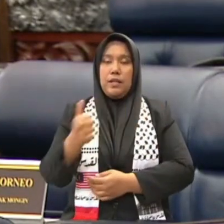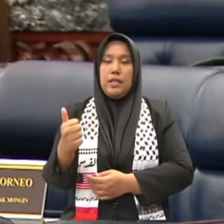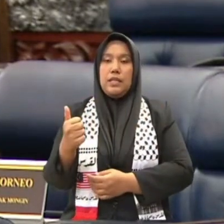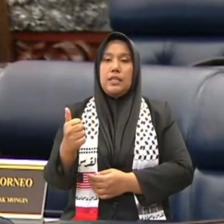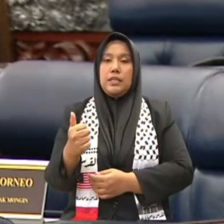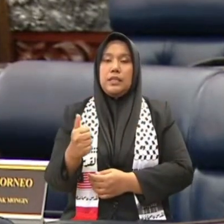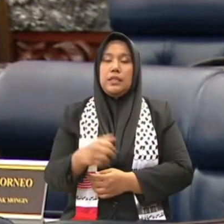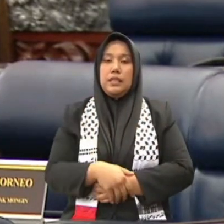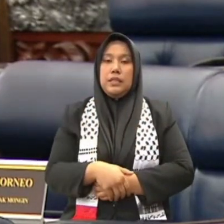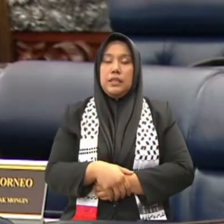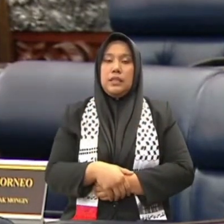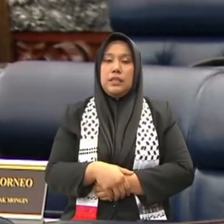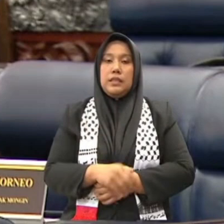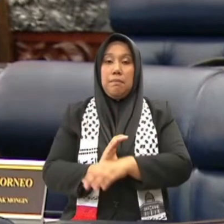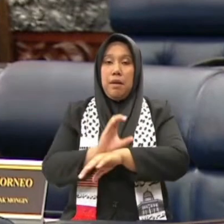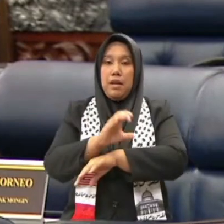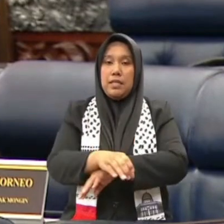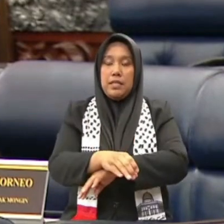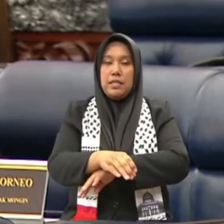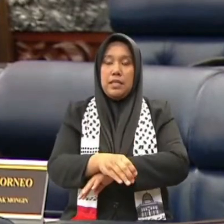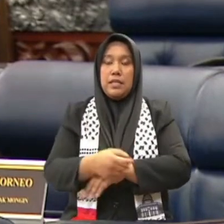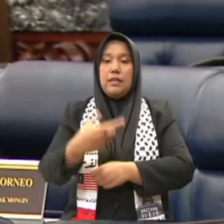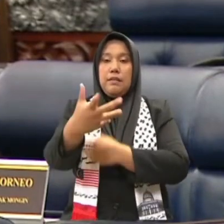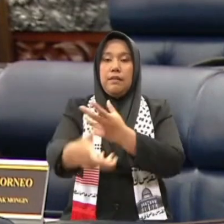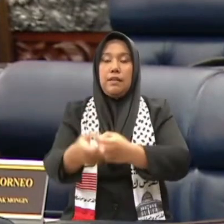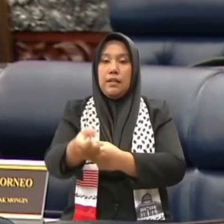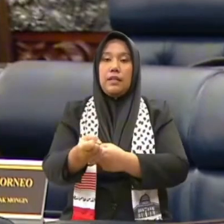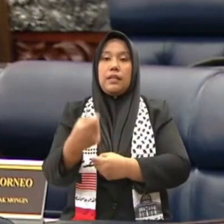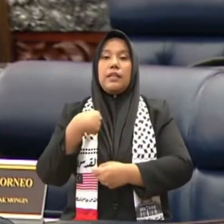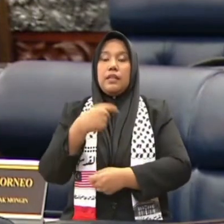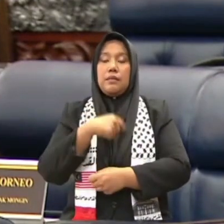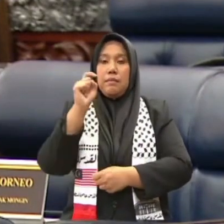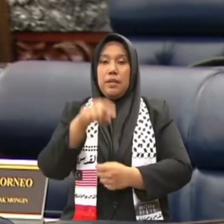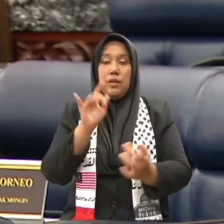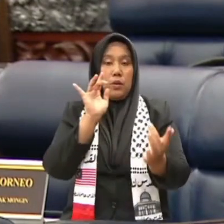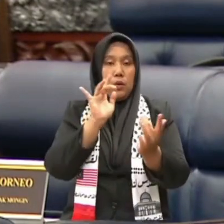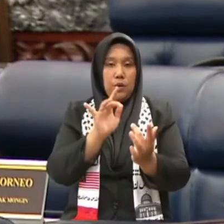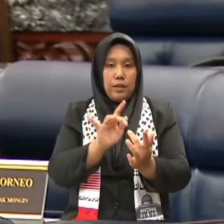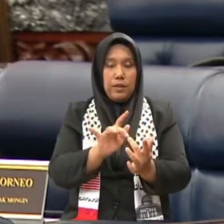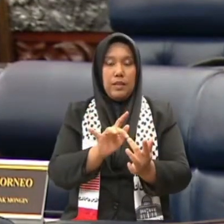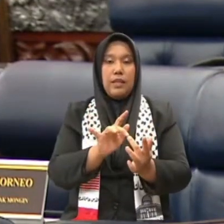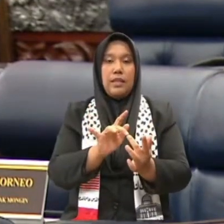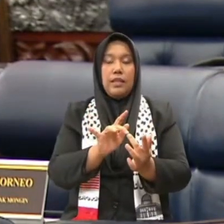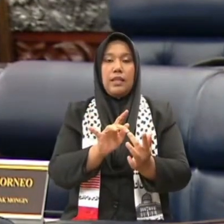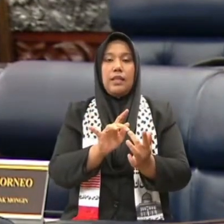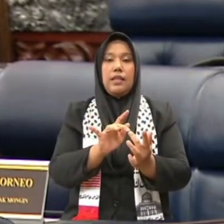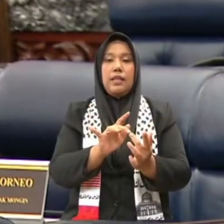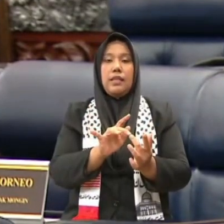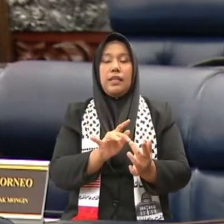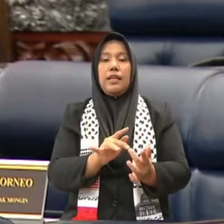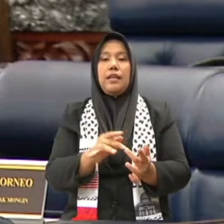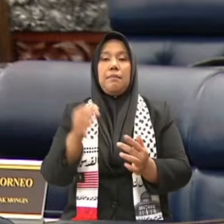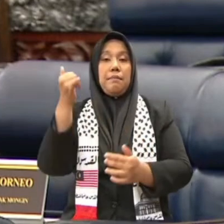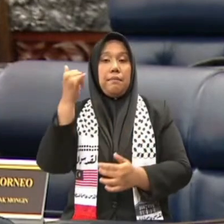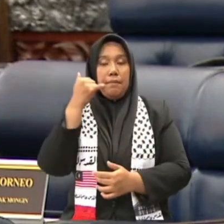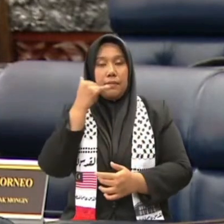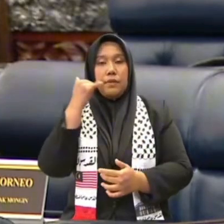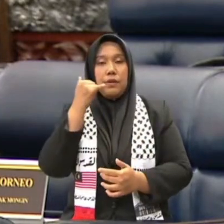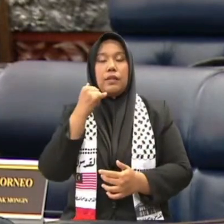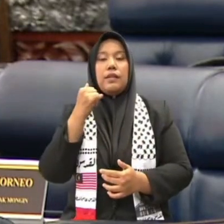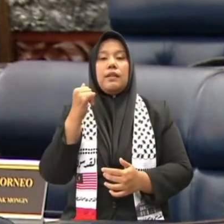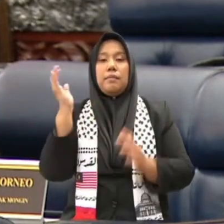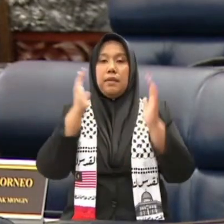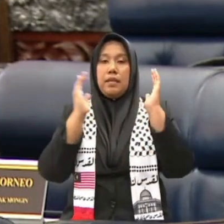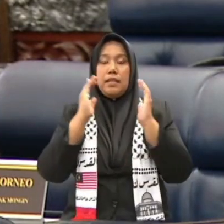nelayan-nelayan kita perlu menghubungi pihak berkuasa Malaysia dengan segera. Sekarang kita ada 4